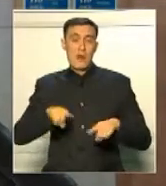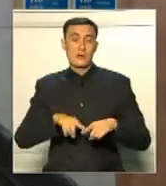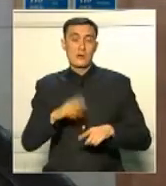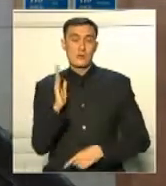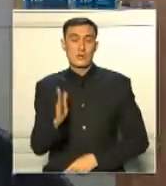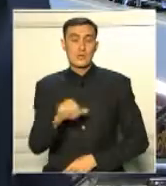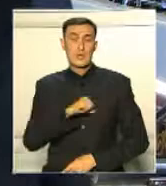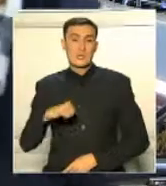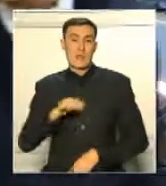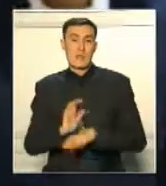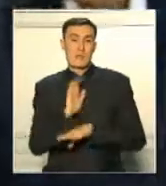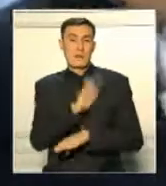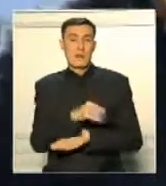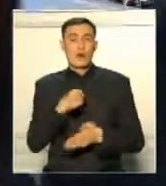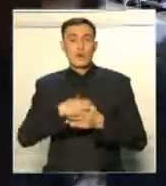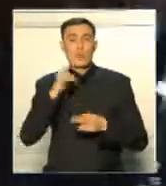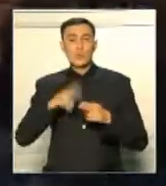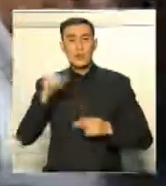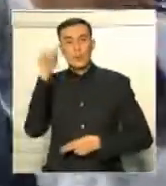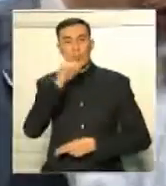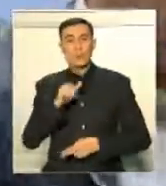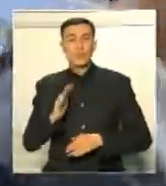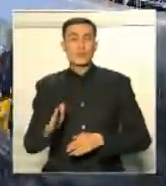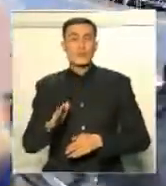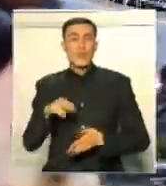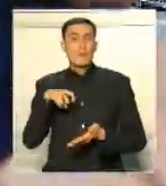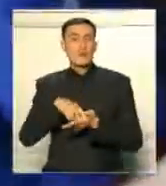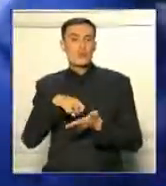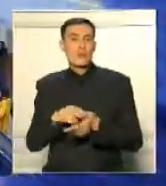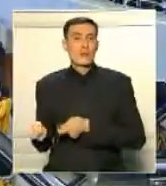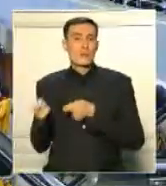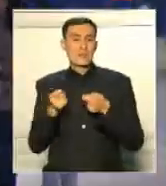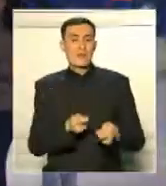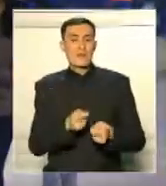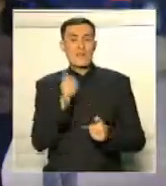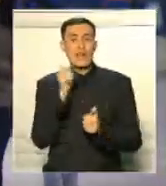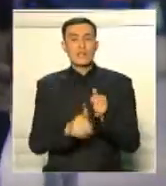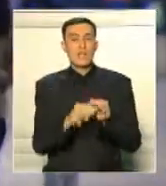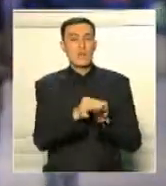организации, которая отправляет. До конца года планируется наладить почтовую доставку во все